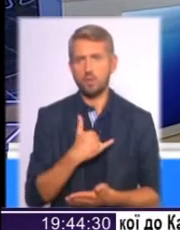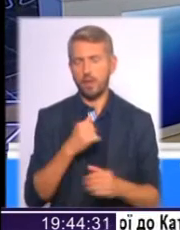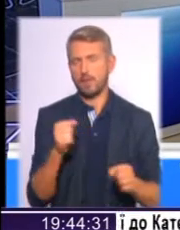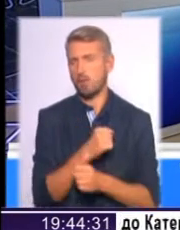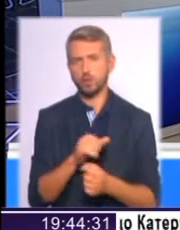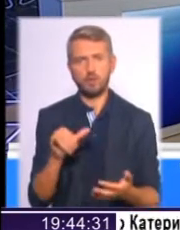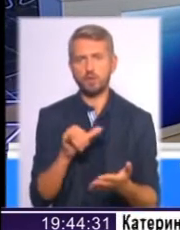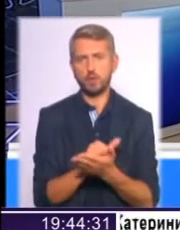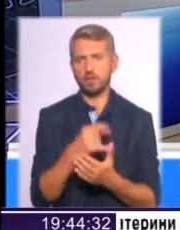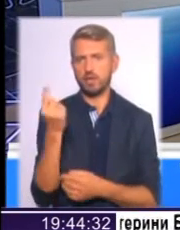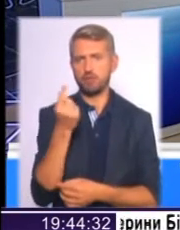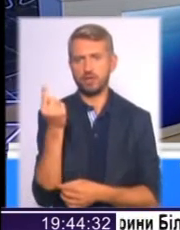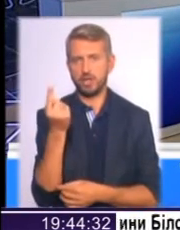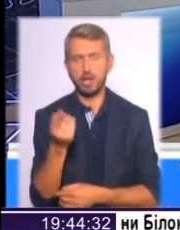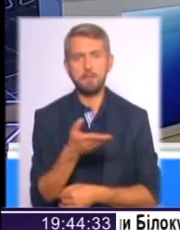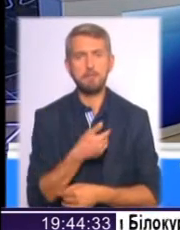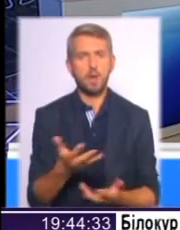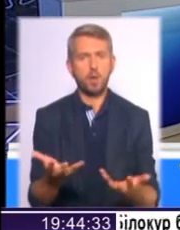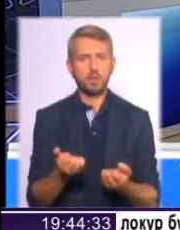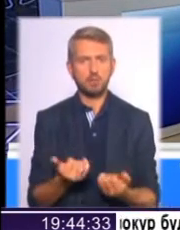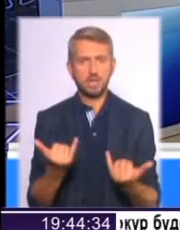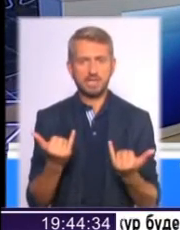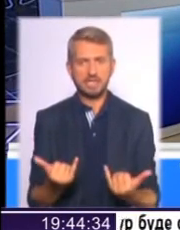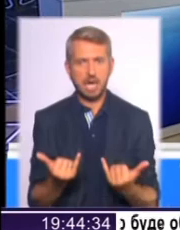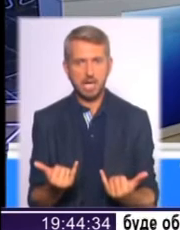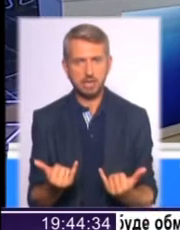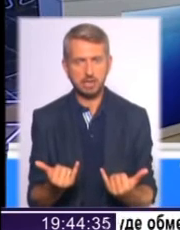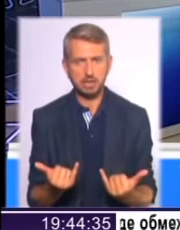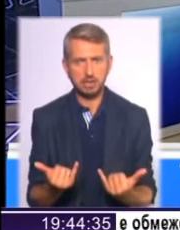встановити лічильники. Ми отримали зараз, як кажуть,